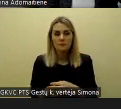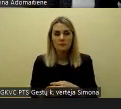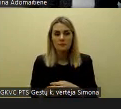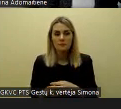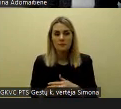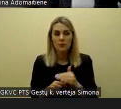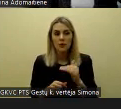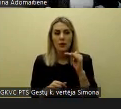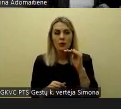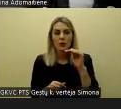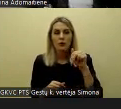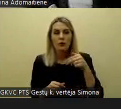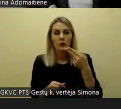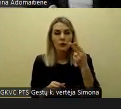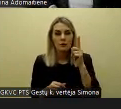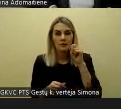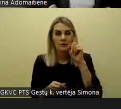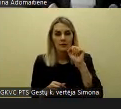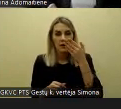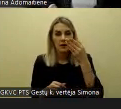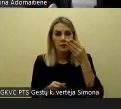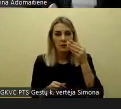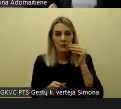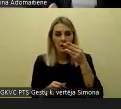fundamentaliojo supratimo